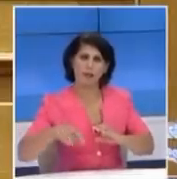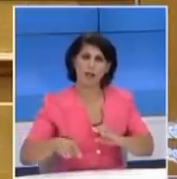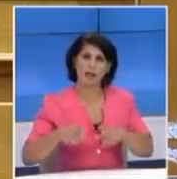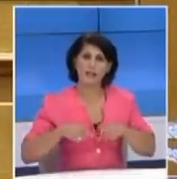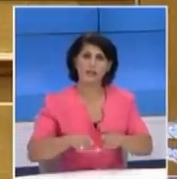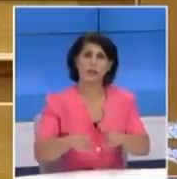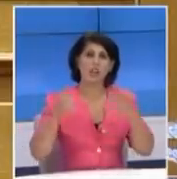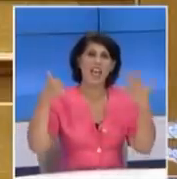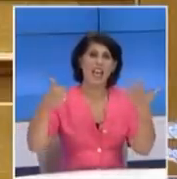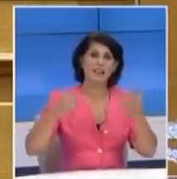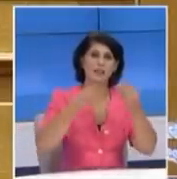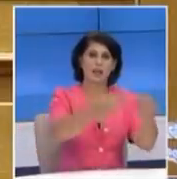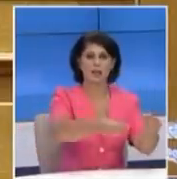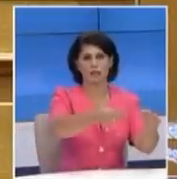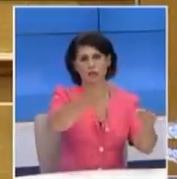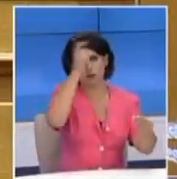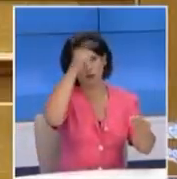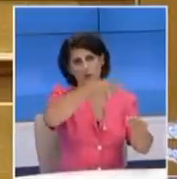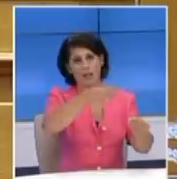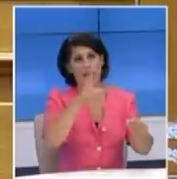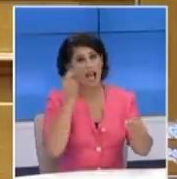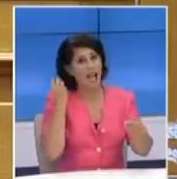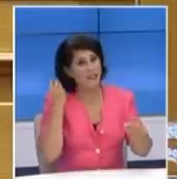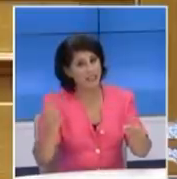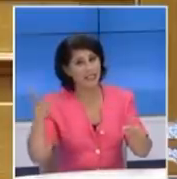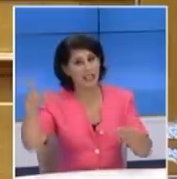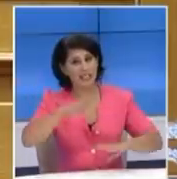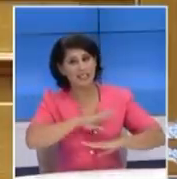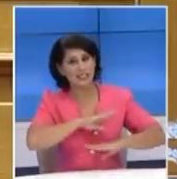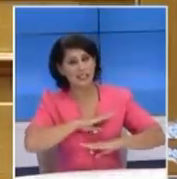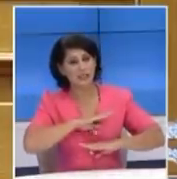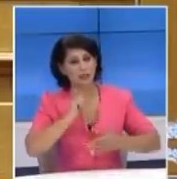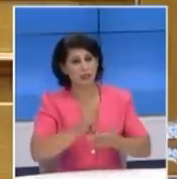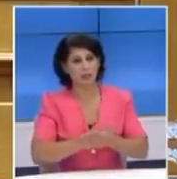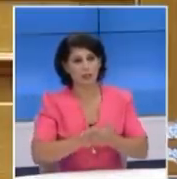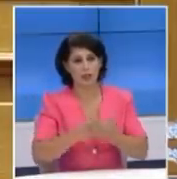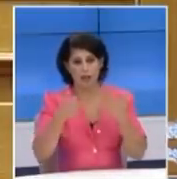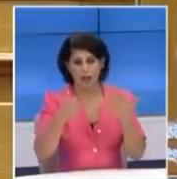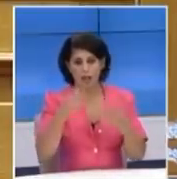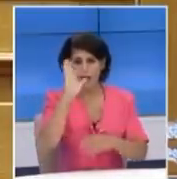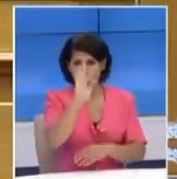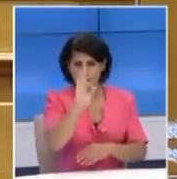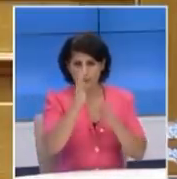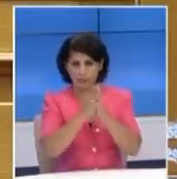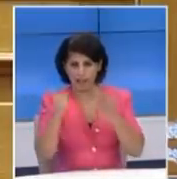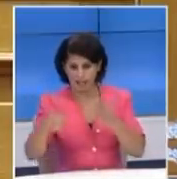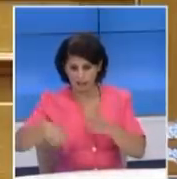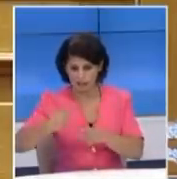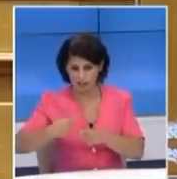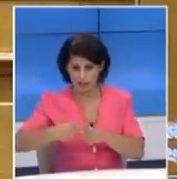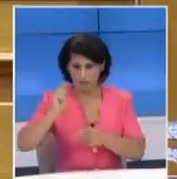ταυτοχρόνως δίνουν και έξι υποβρύχια στους Τούρκους. Αυτή είναι η καλή στρατιωτική αγορά. F-16 αγοράζεται από την Αμερική. Ελλάδα αγοράζει και η